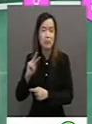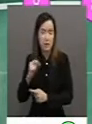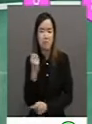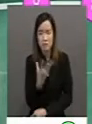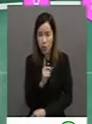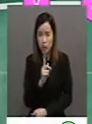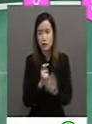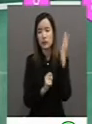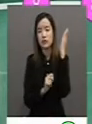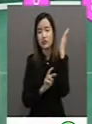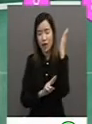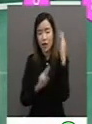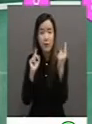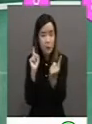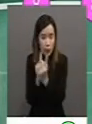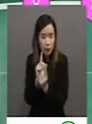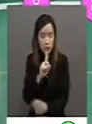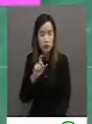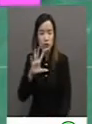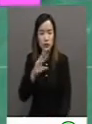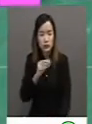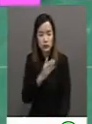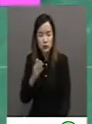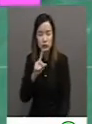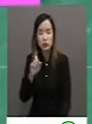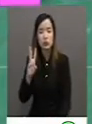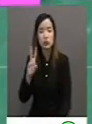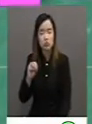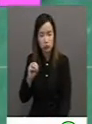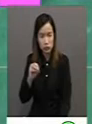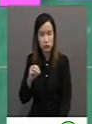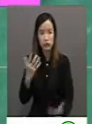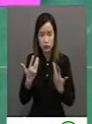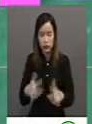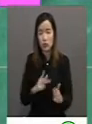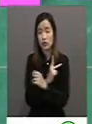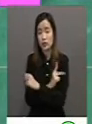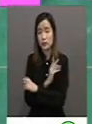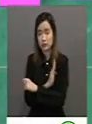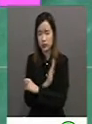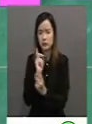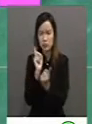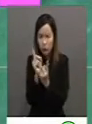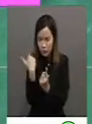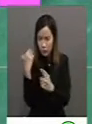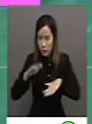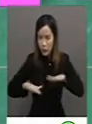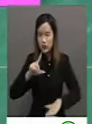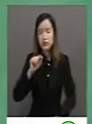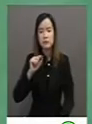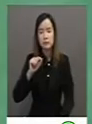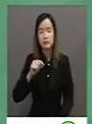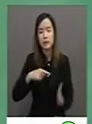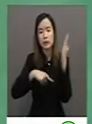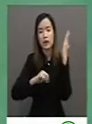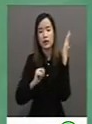ค่ะที่พบนี่มีประมาณ150ถึง160ตัวตามติดมาด้วยจังหวัดกระบี่นะคะพบประมาณ20ตัวจังหวัดพัง